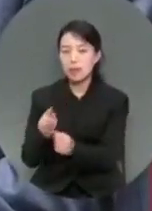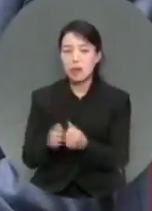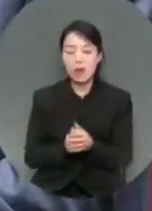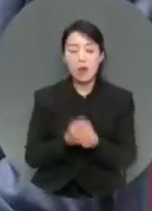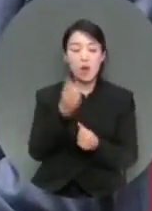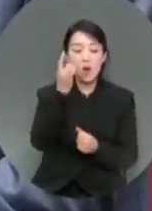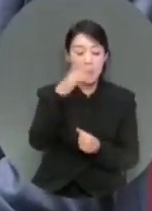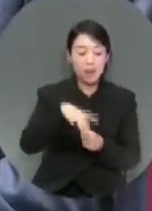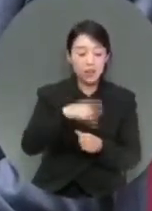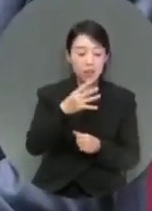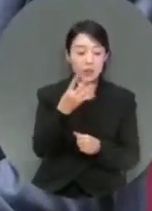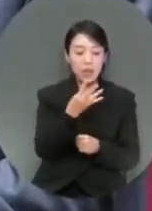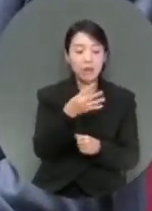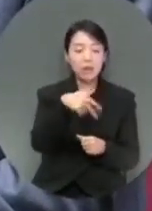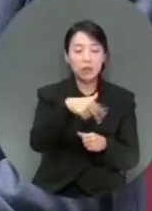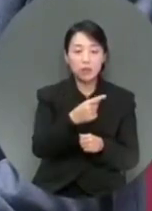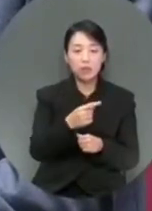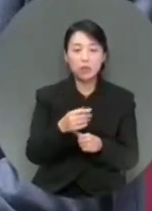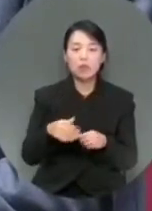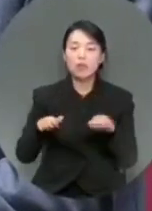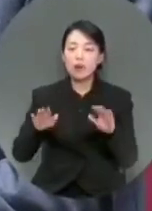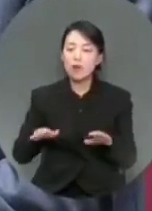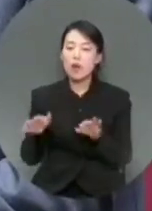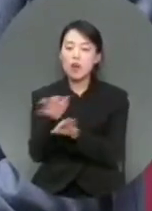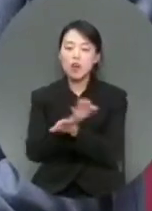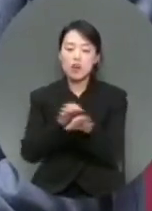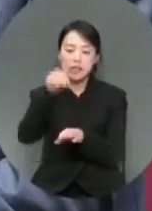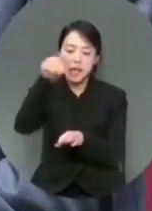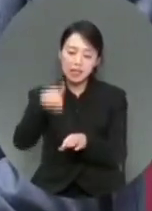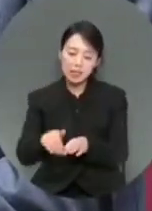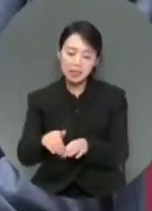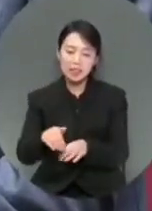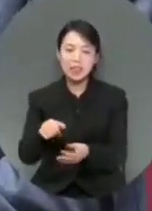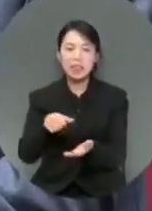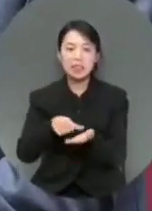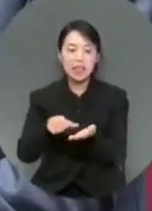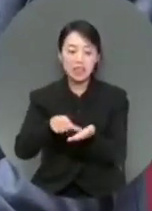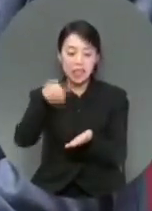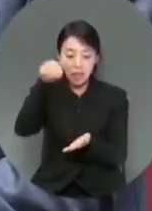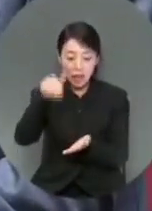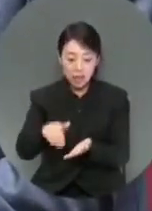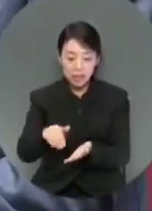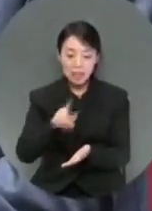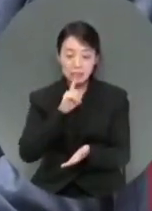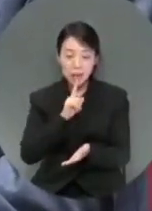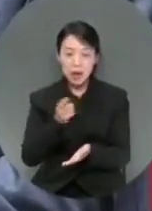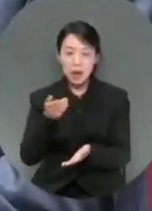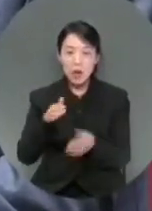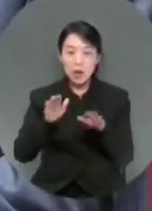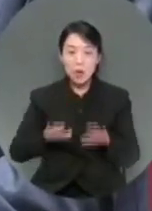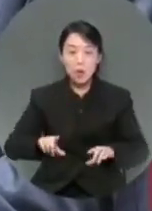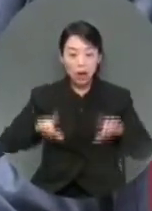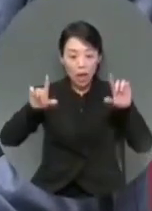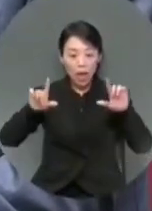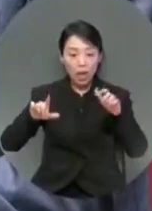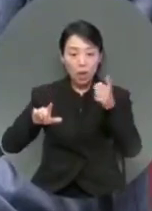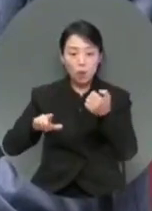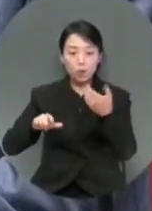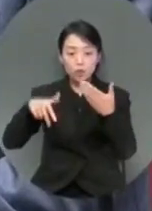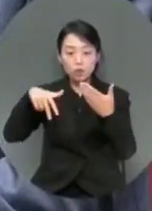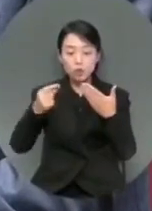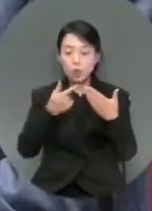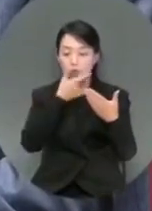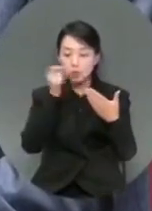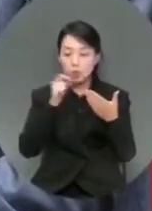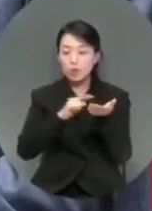그러니까 정부는 그동안에 경기 침체라든지 아니면 자산 가치 하락 이런 것을 원인으로 주로 들었잖아요. 특히 네. 이제 올해 59조가 떨어졌을 때는. 근데 이제